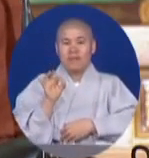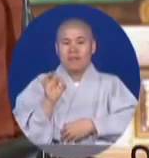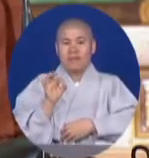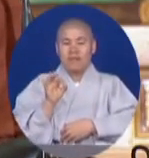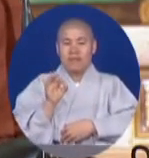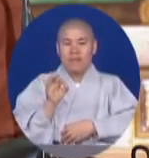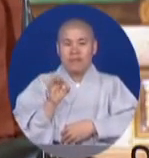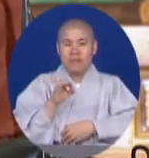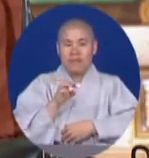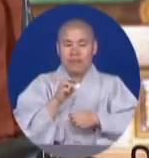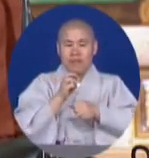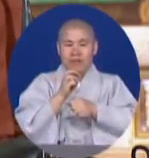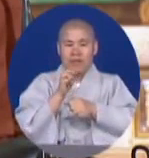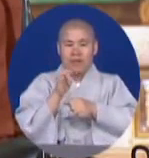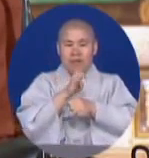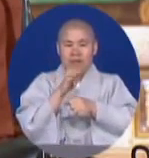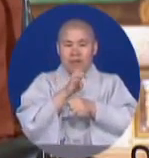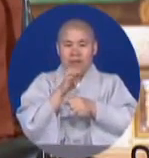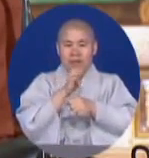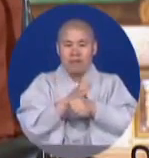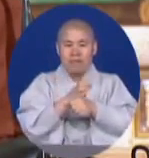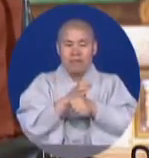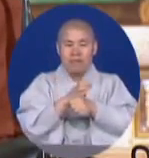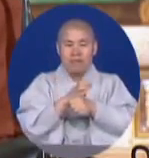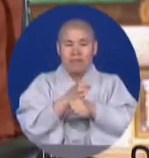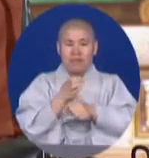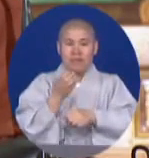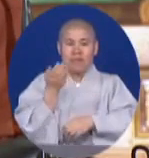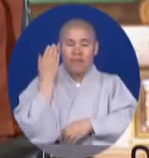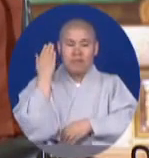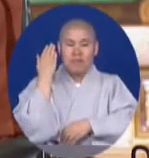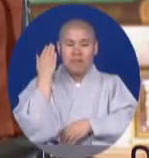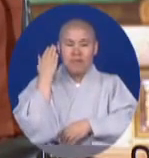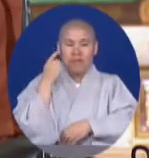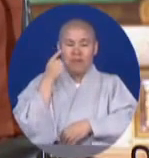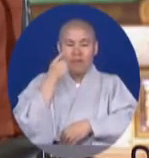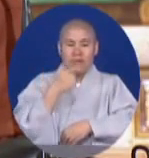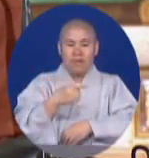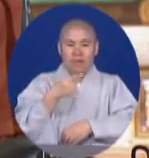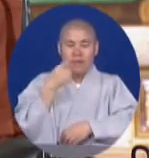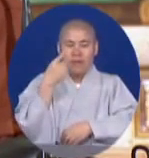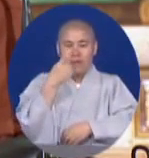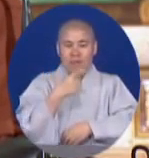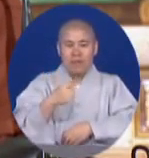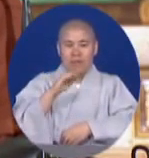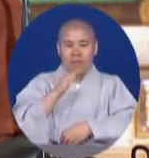한 40년 전인데요. 60년대 후반쯤 됐는데